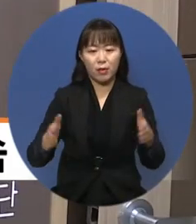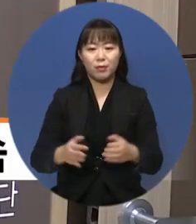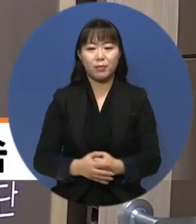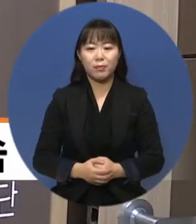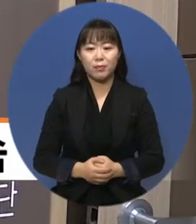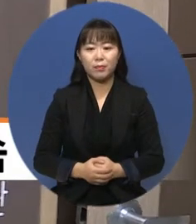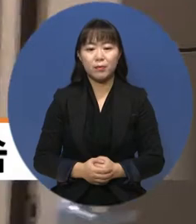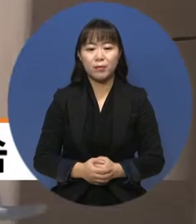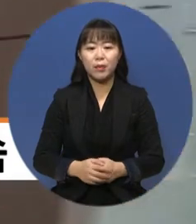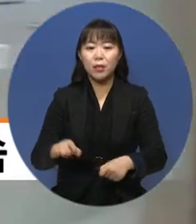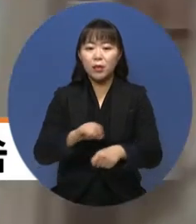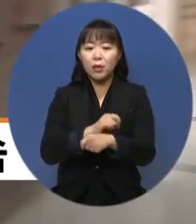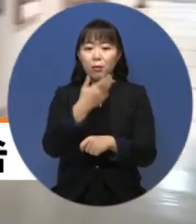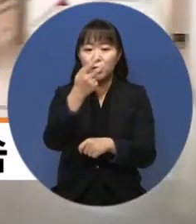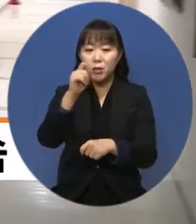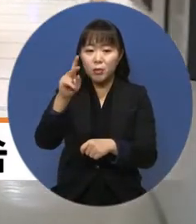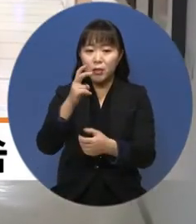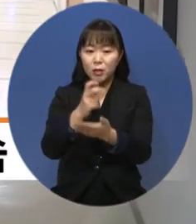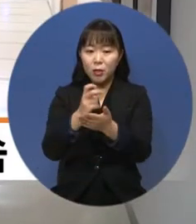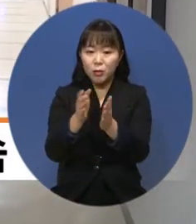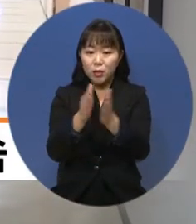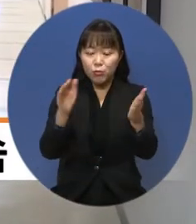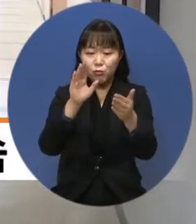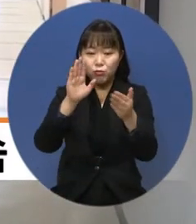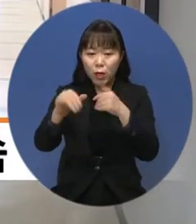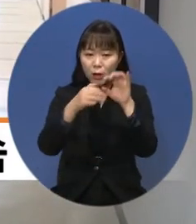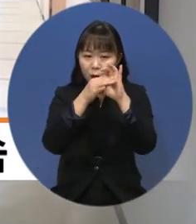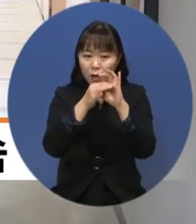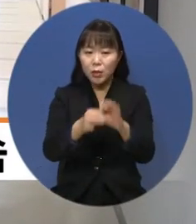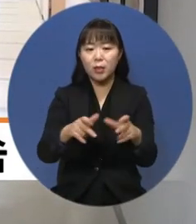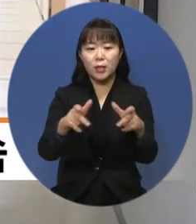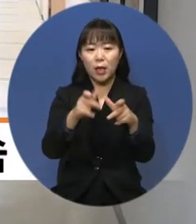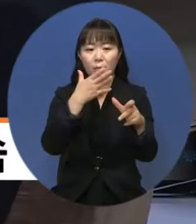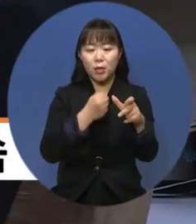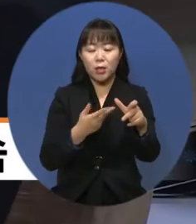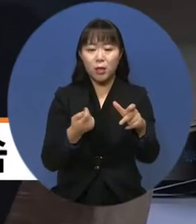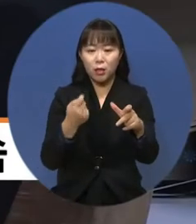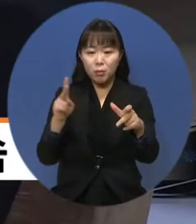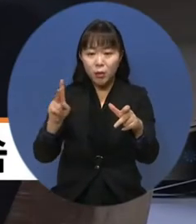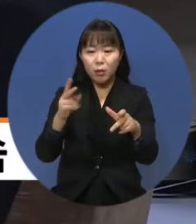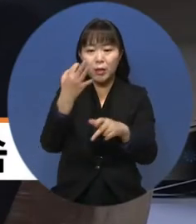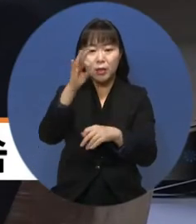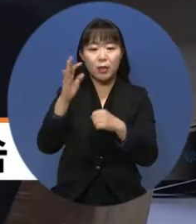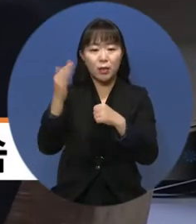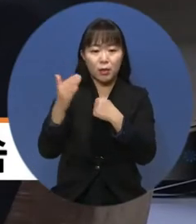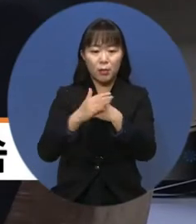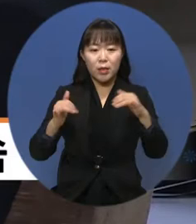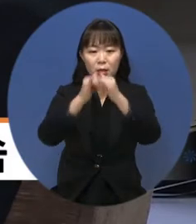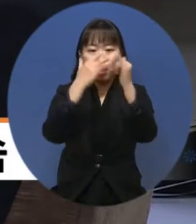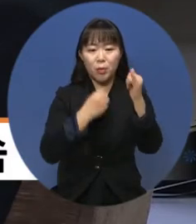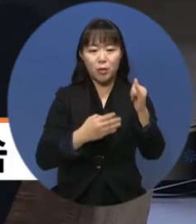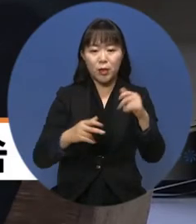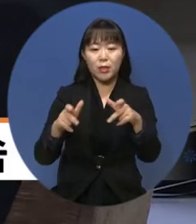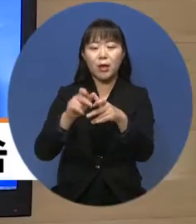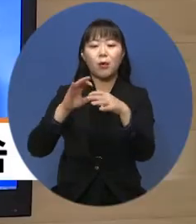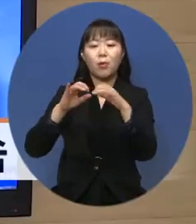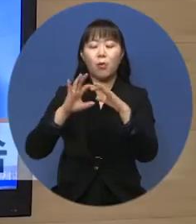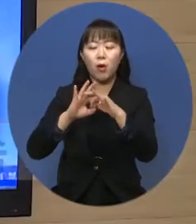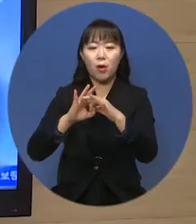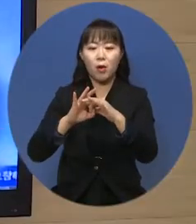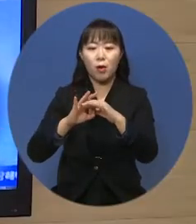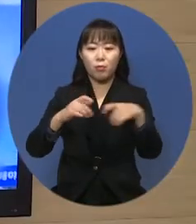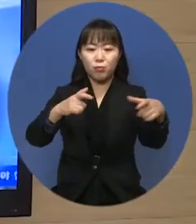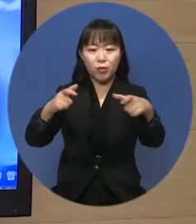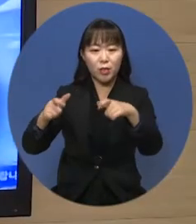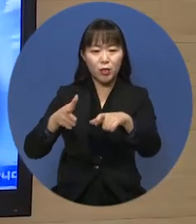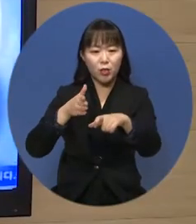특히 복지 탭이 는 제 도시엔 2호 연속해서 장애인복지 채널로 인정돼 사회복지와 장애인 관련 분야 전문